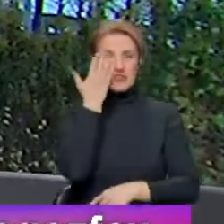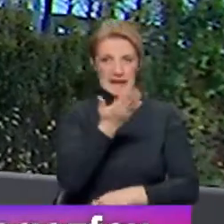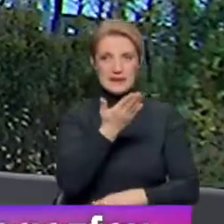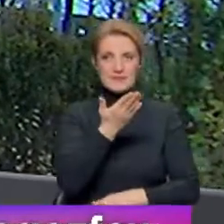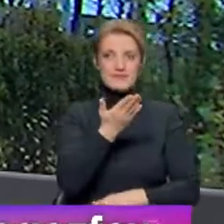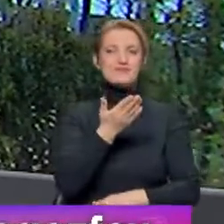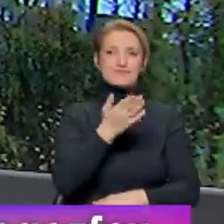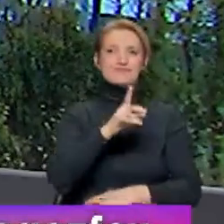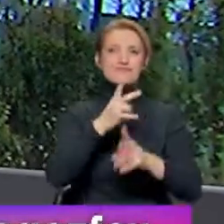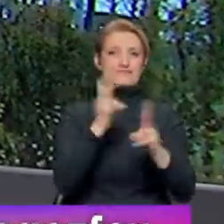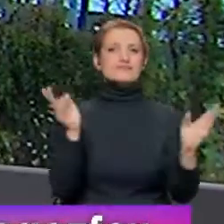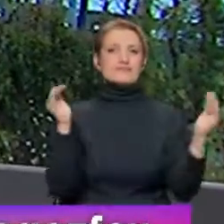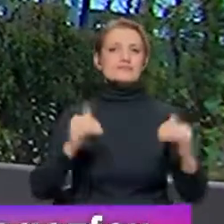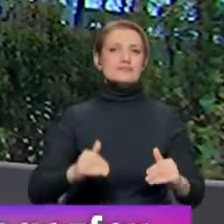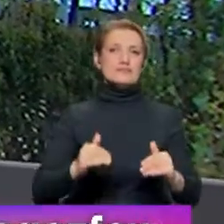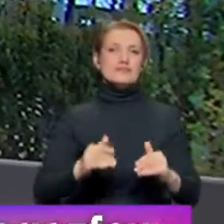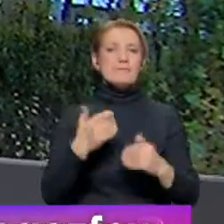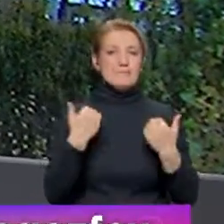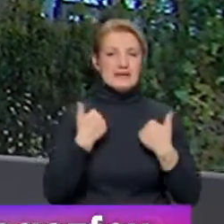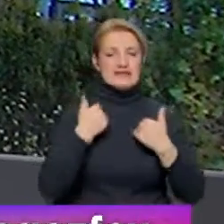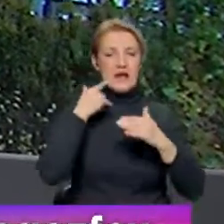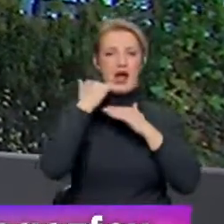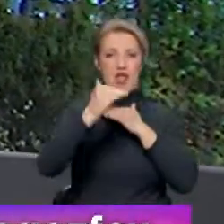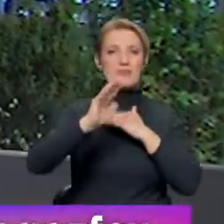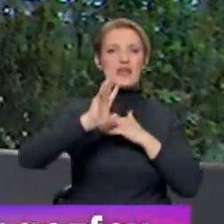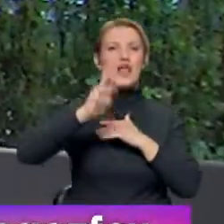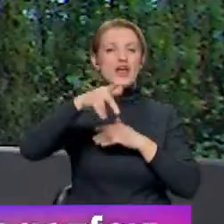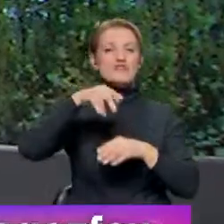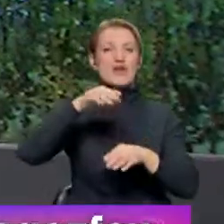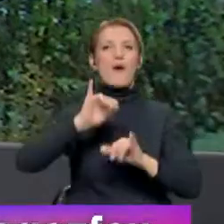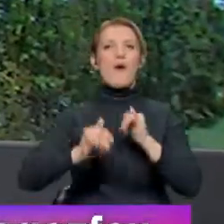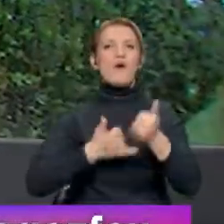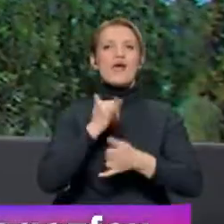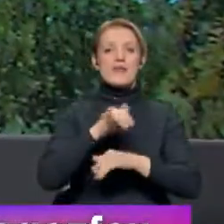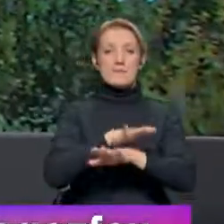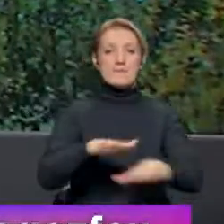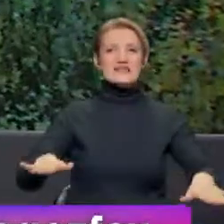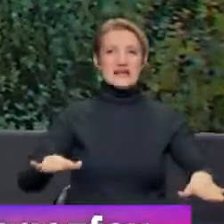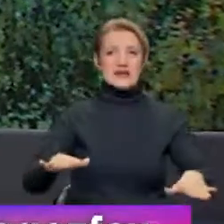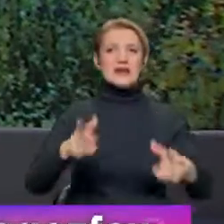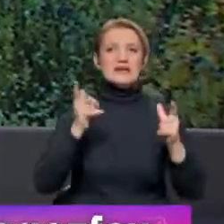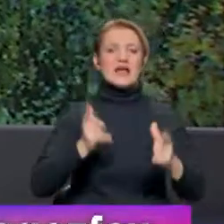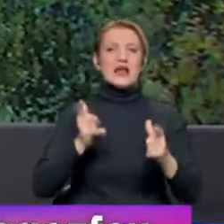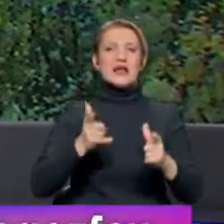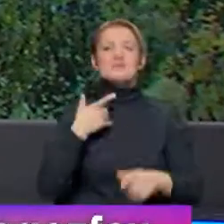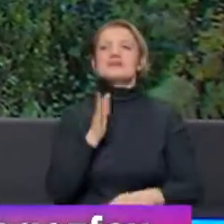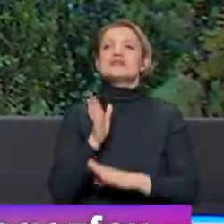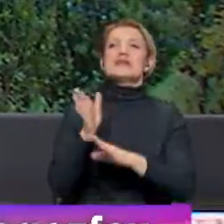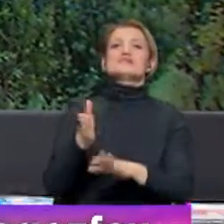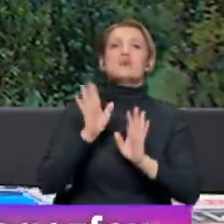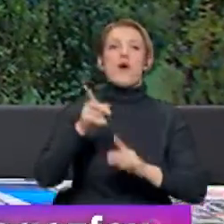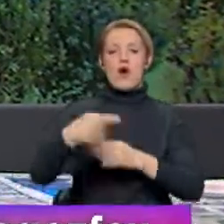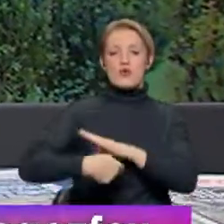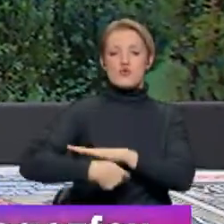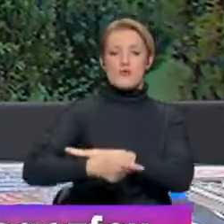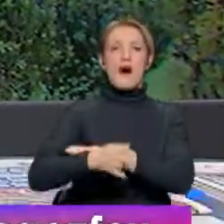Akşener'den açıklama geldi. Biz halkımızın geleceğinin oynandığı, masaya sürüldüğü yere de gitmeyiz. Orası